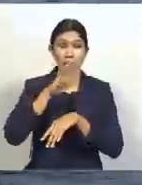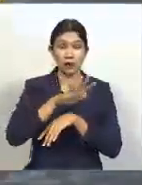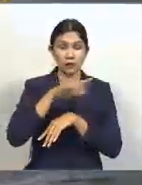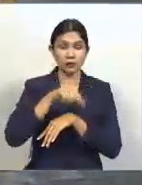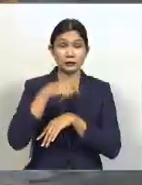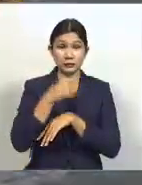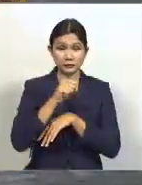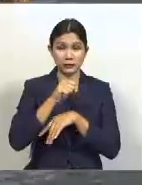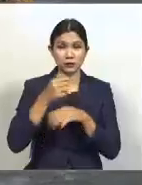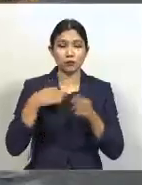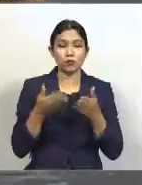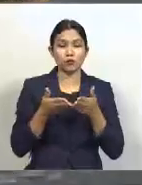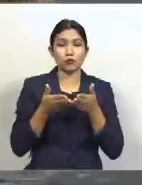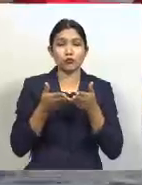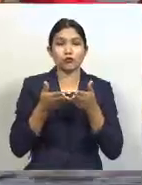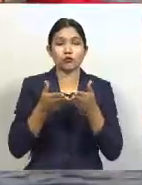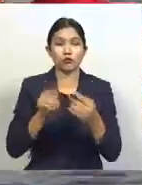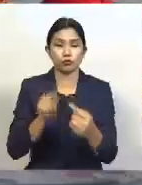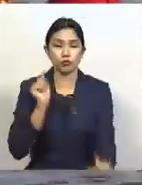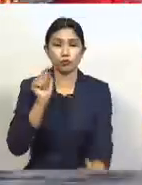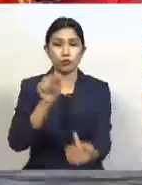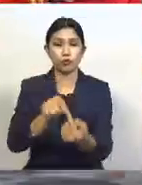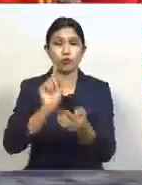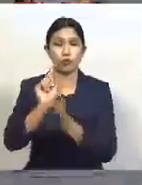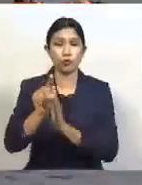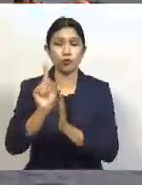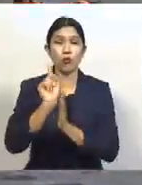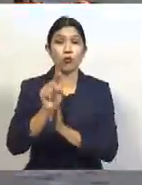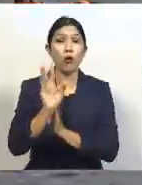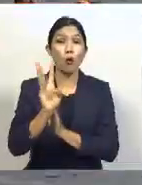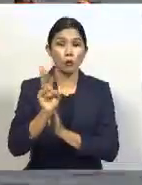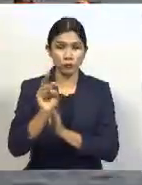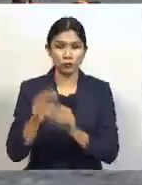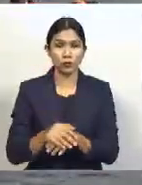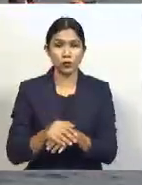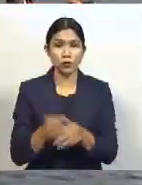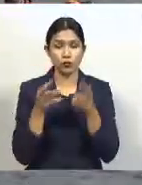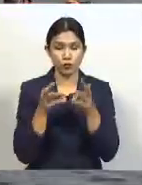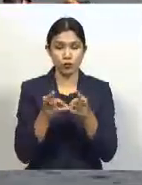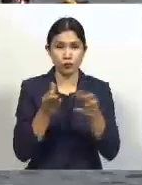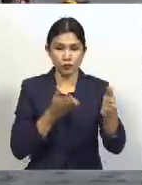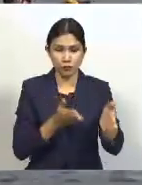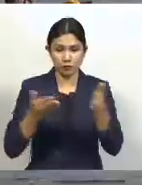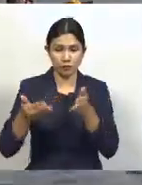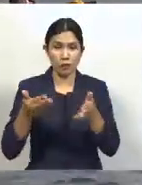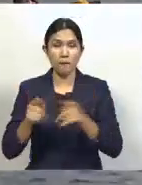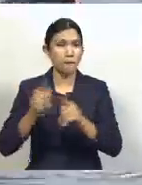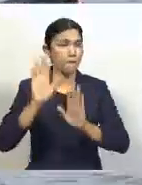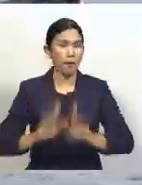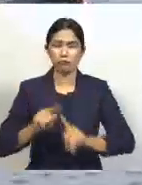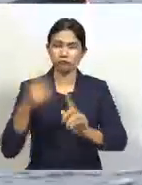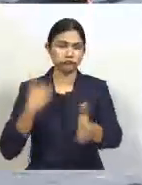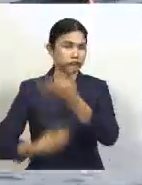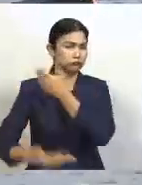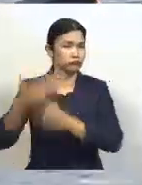รดิตใช้เวลาเดินทางรวมประมาณ60นาทีการจัดรูปขบวนเป็นไปตามรูปแบบโบราณราชประเพ